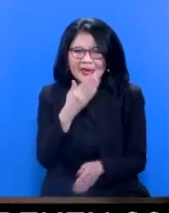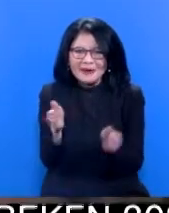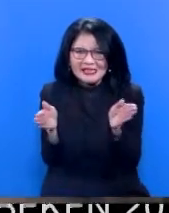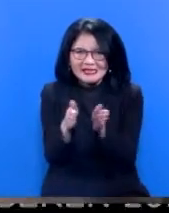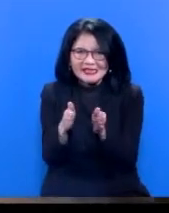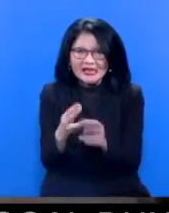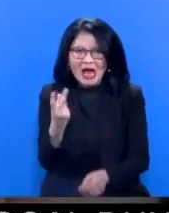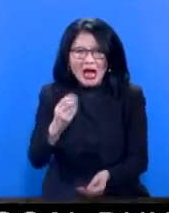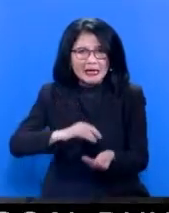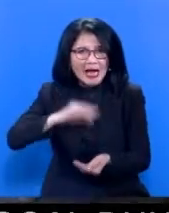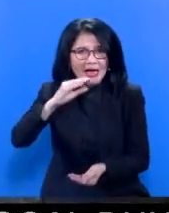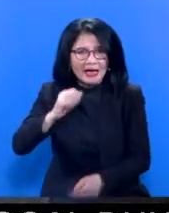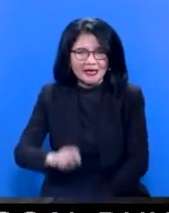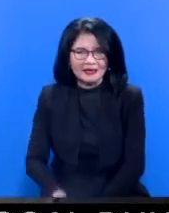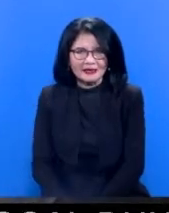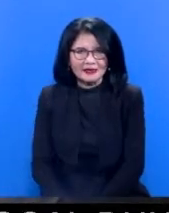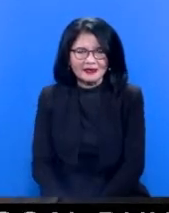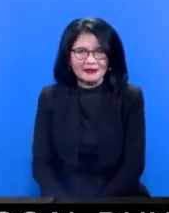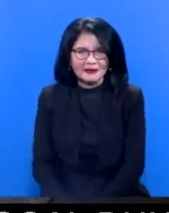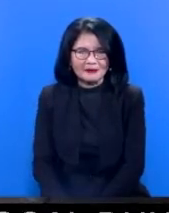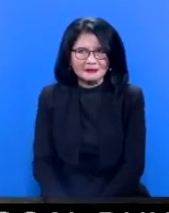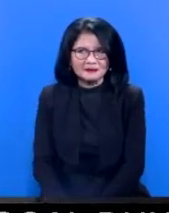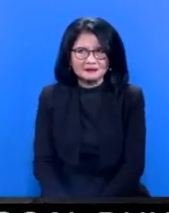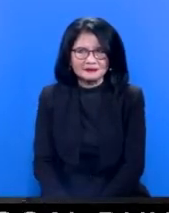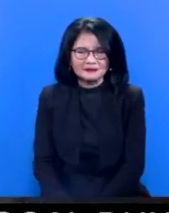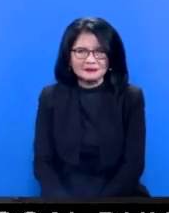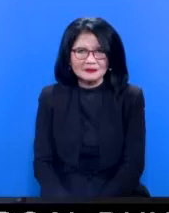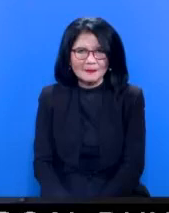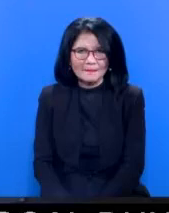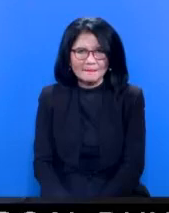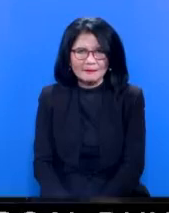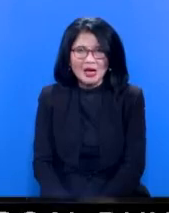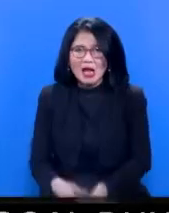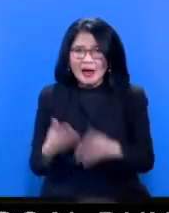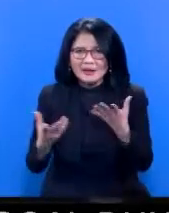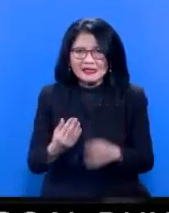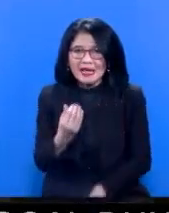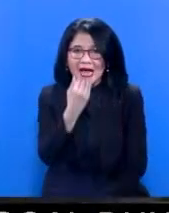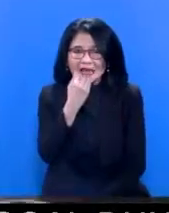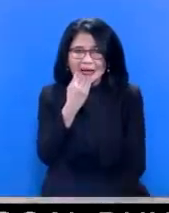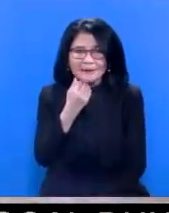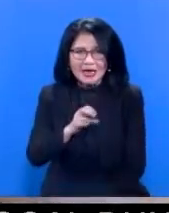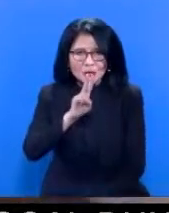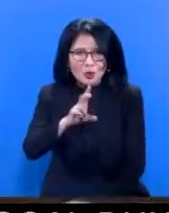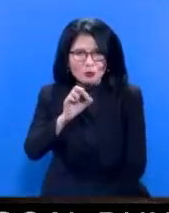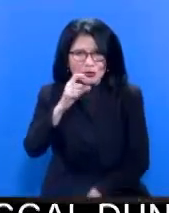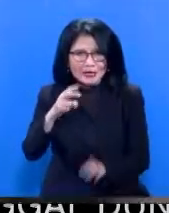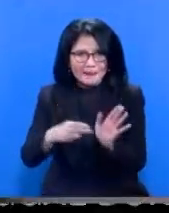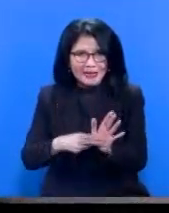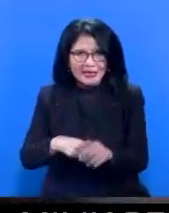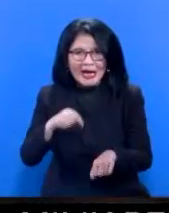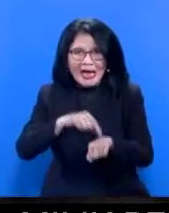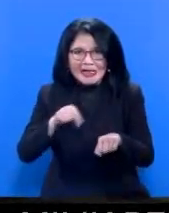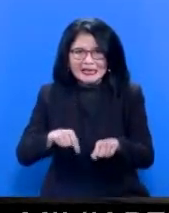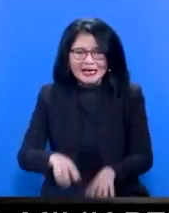harga tempe tahu lantaran masih tingginya harga kedelai impor. Sementara biasanya ukuran tempe berkisar 20 cm,